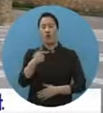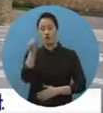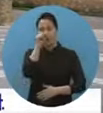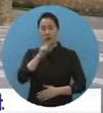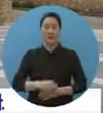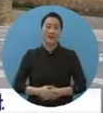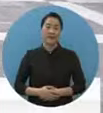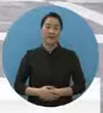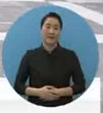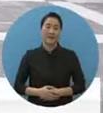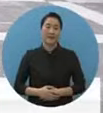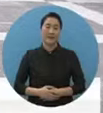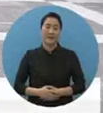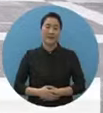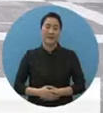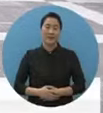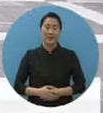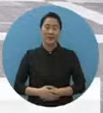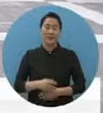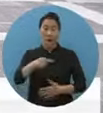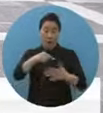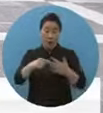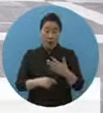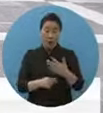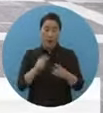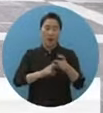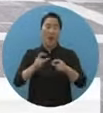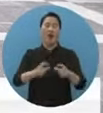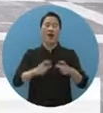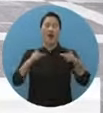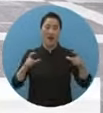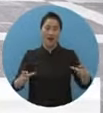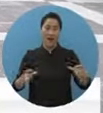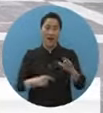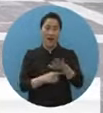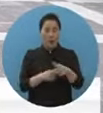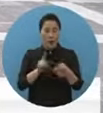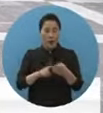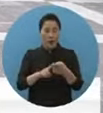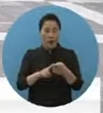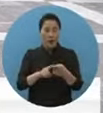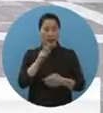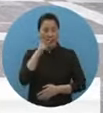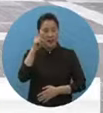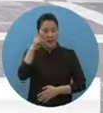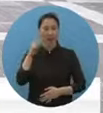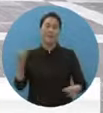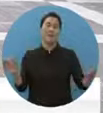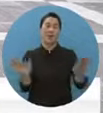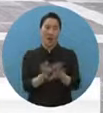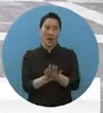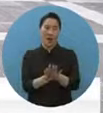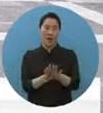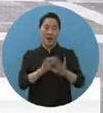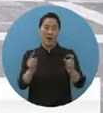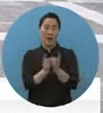좋았습니다 어 이런 프로그램이 앞으로 더 확대 되서 농촌에 대한 뭐 편견이나 선입견 이런거 없이 사람들이 한번